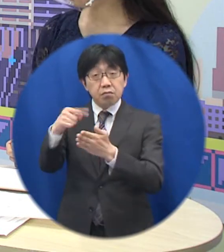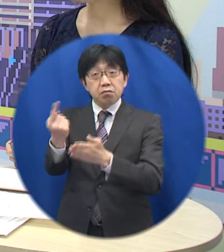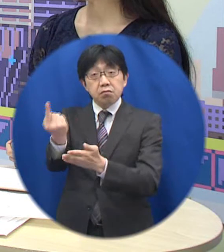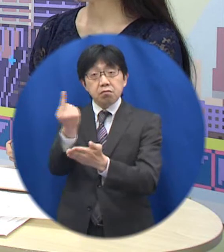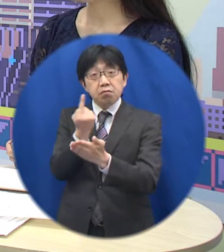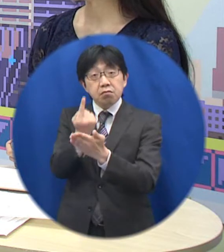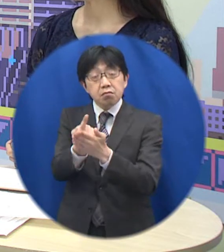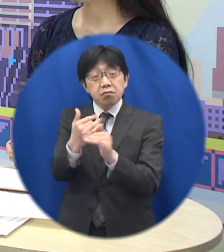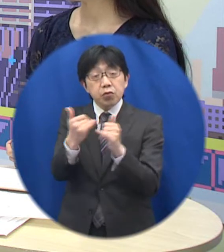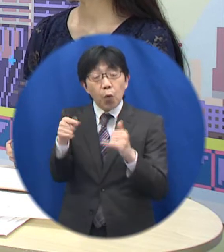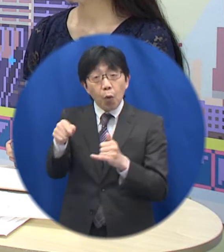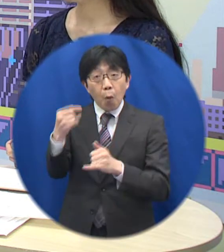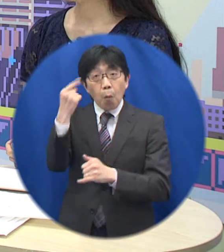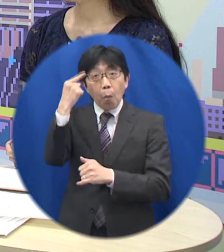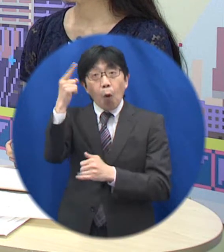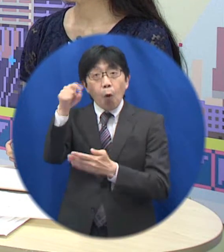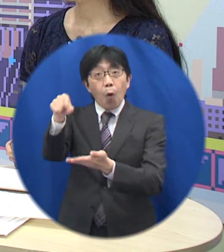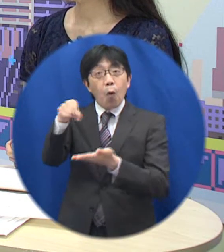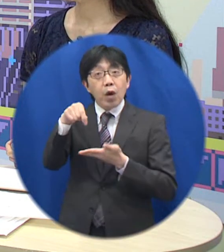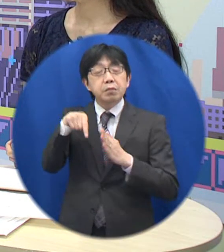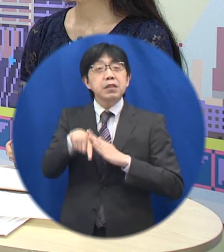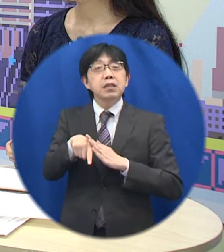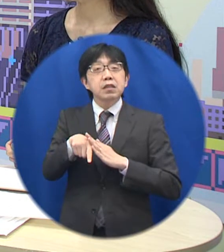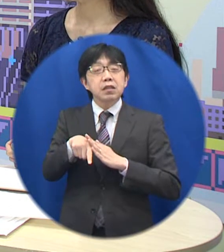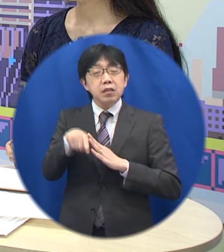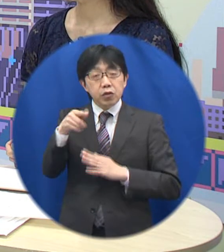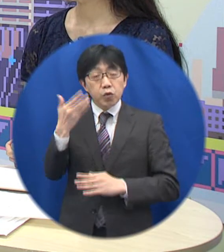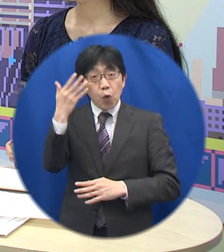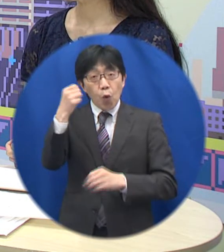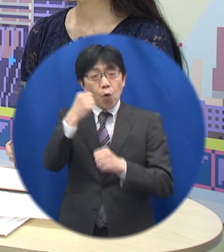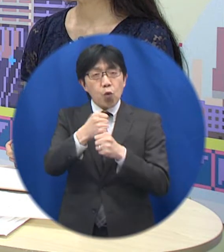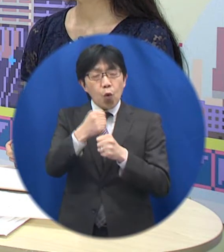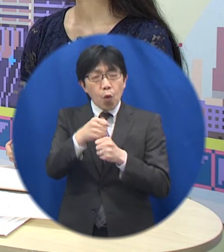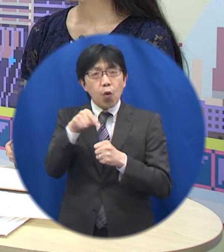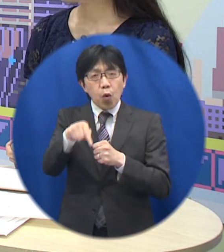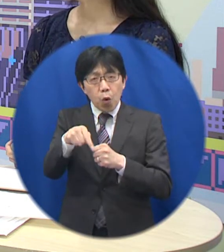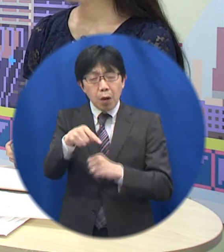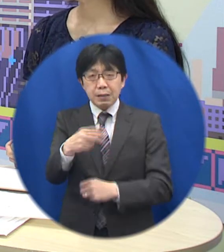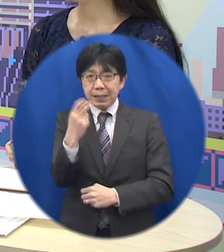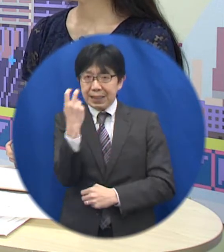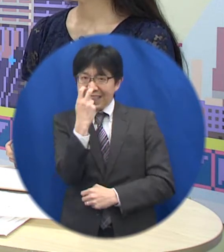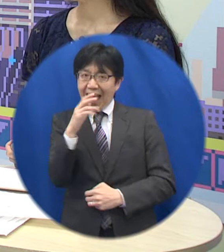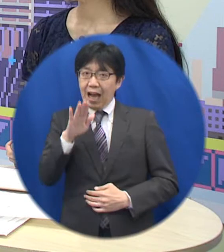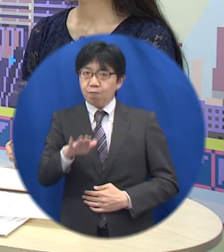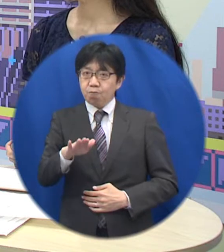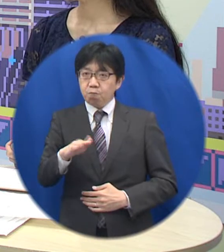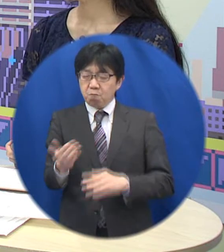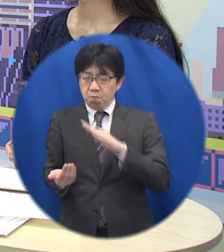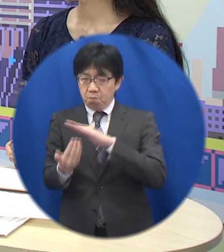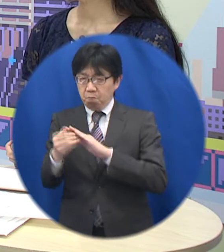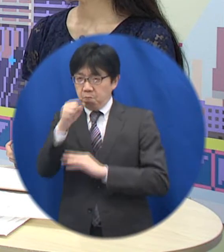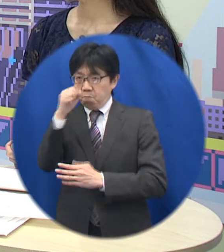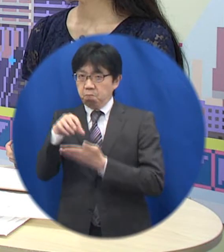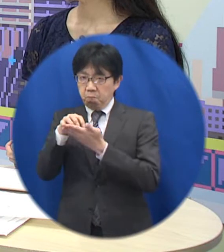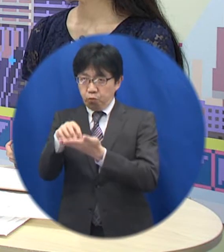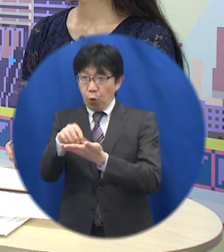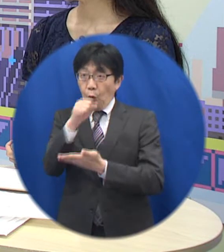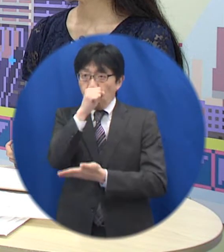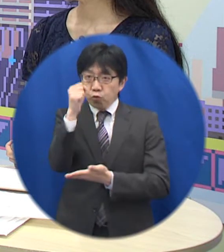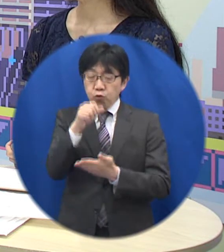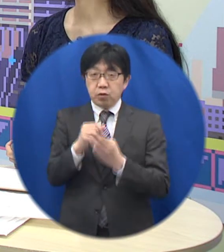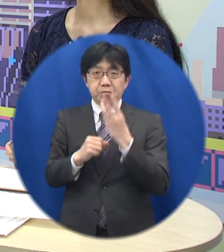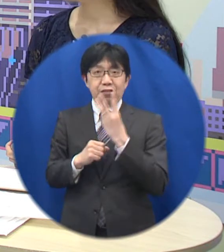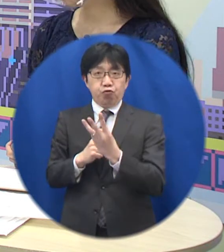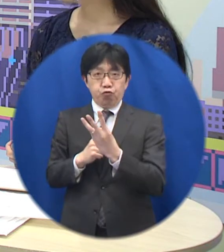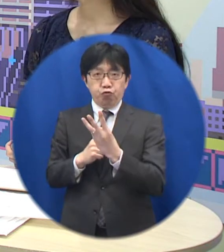。ときめき創造展では審査がありまして、最優秀賞、優秀賞